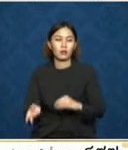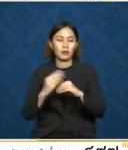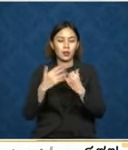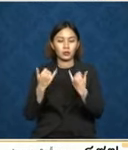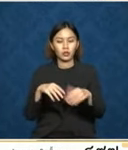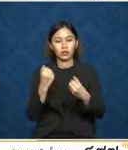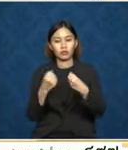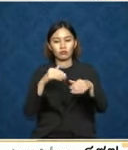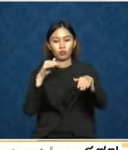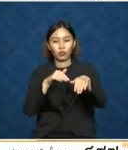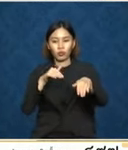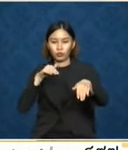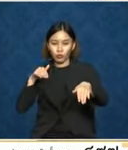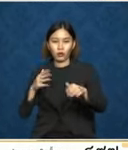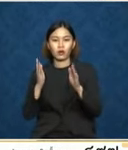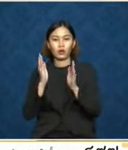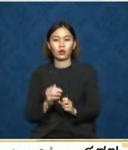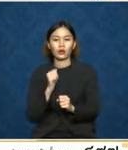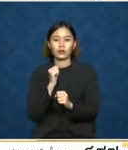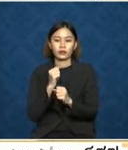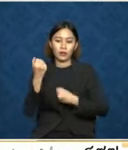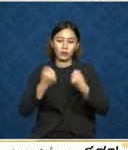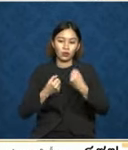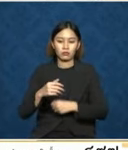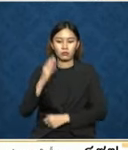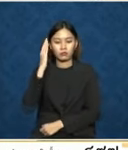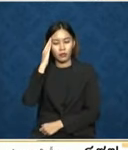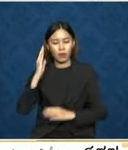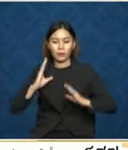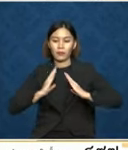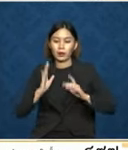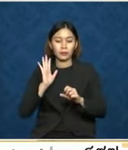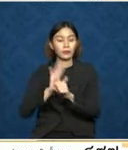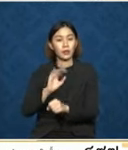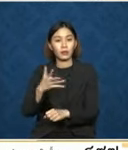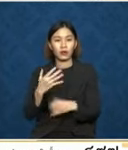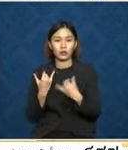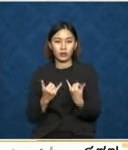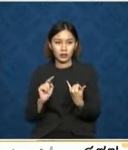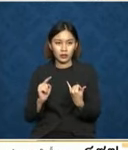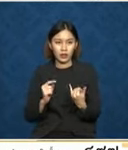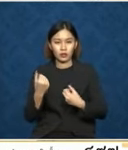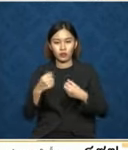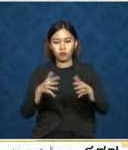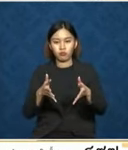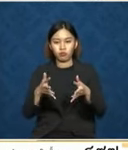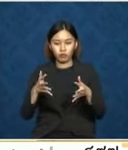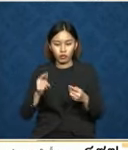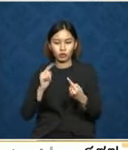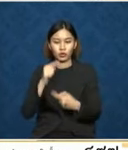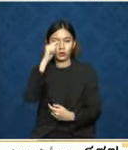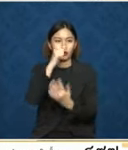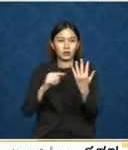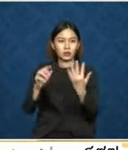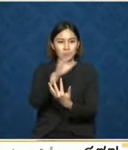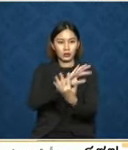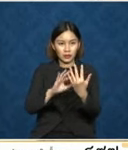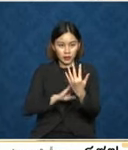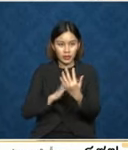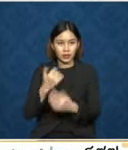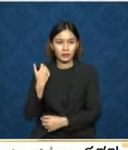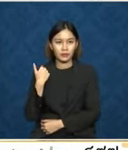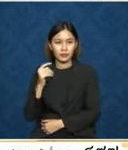ขัดพนักงานขับรถพักผ่อนไม่เพียงพอซึ่งปัจจุบันนั้นรถบรรทุกที่ประกอบในประเทศไทยไทยมี